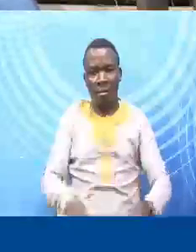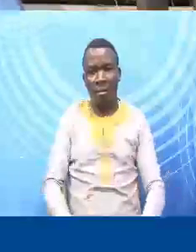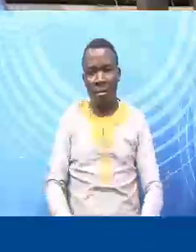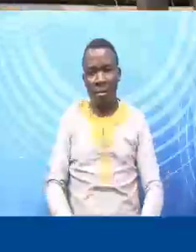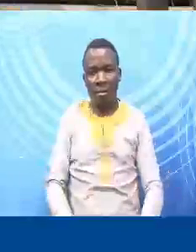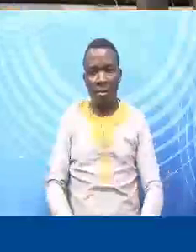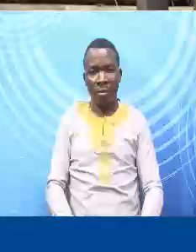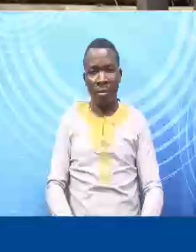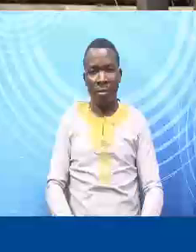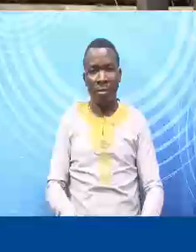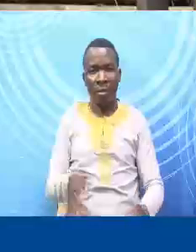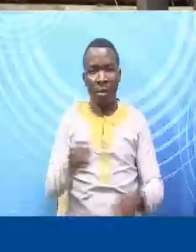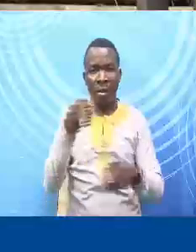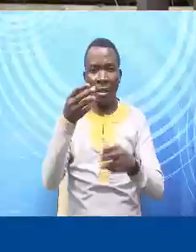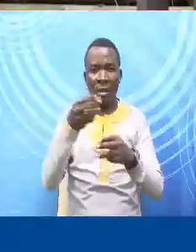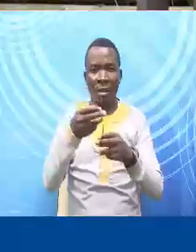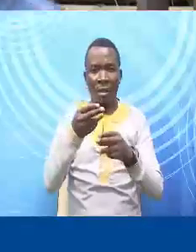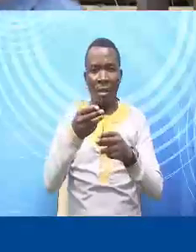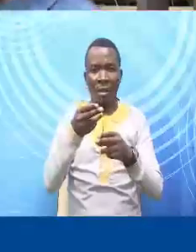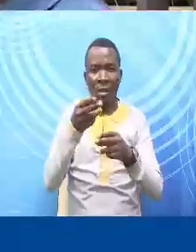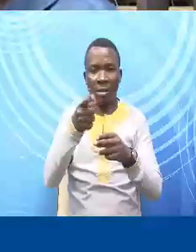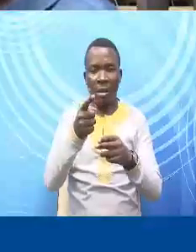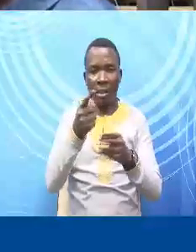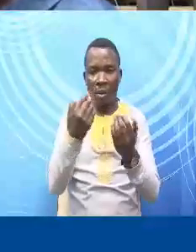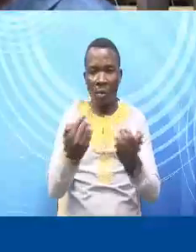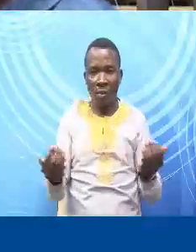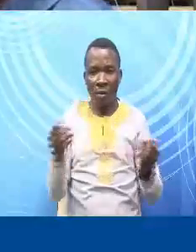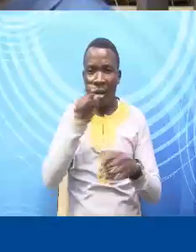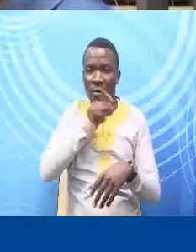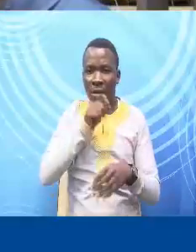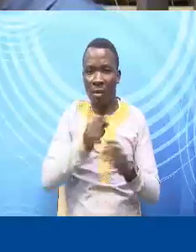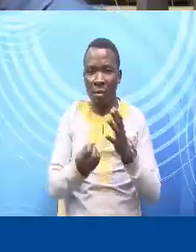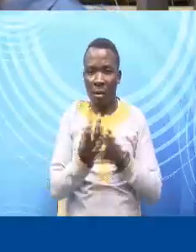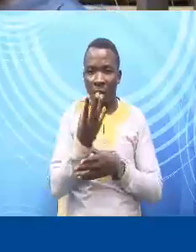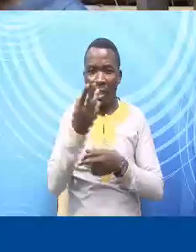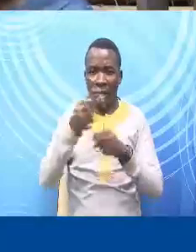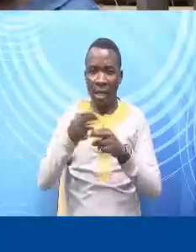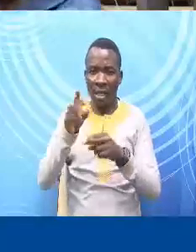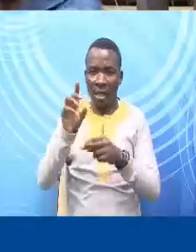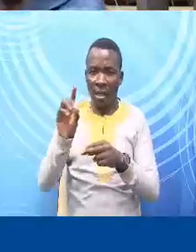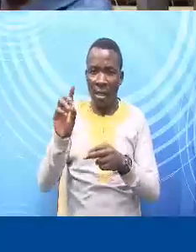Aiba bien Flemish, tuno twana turi gukura. Akanga kandi Dutch.